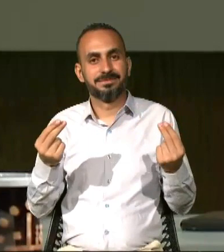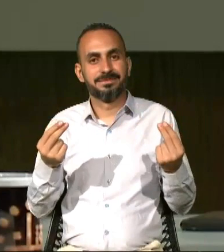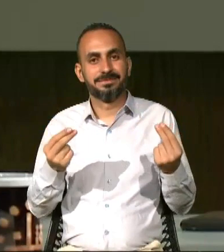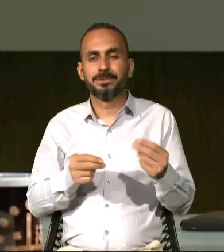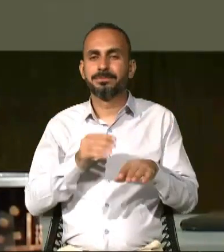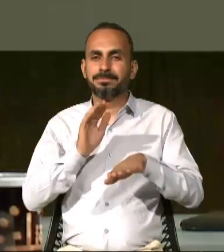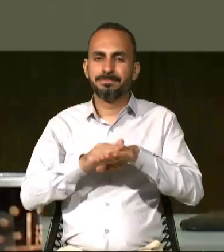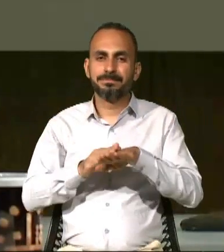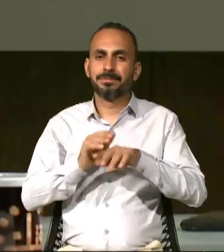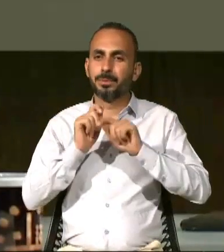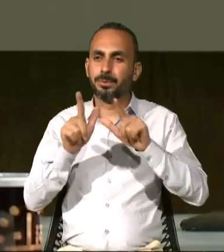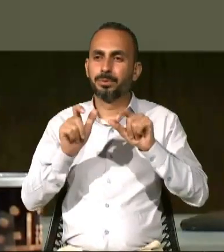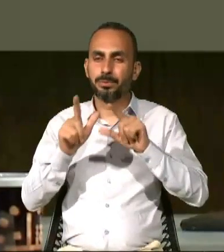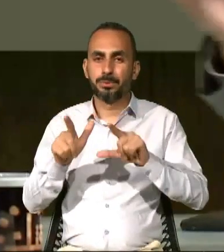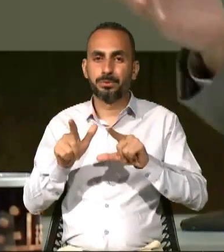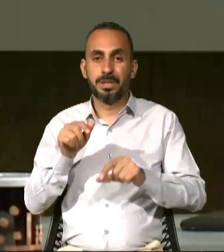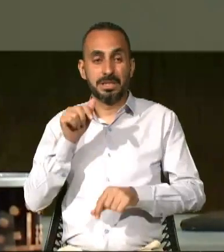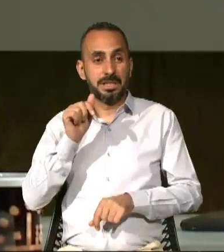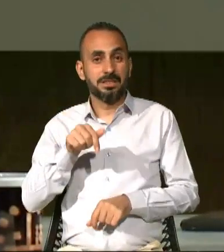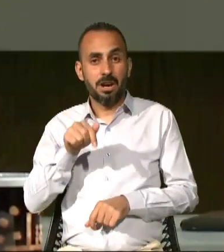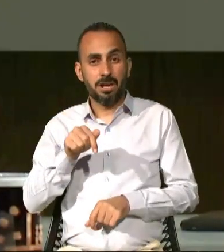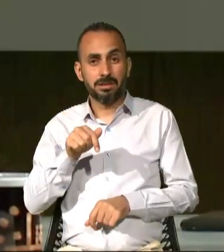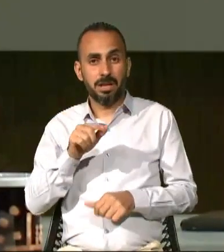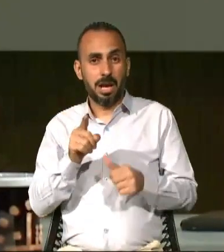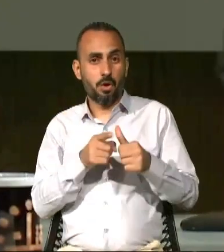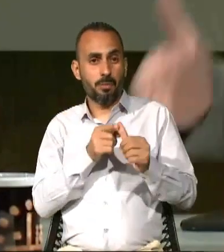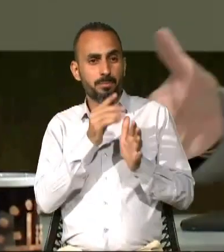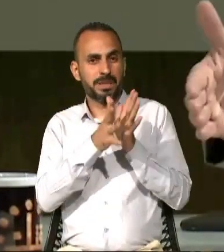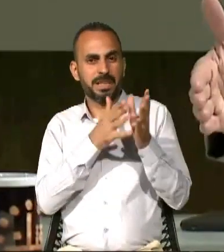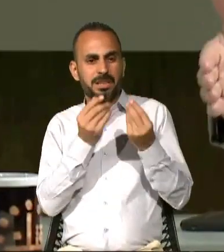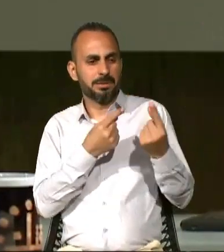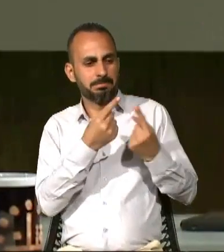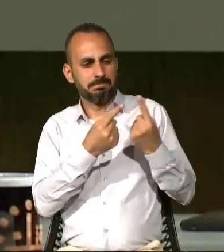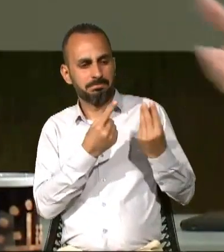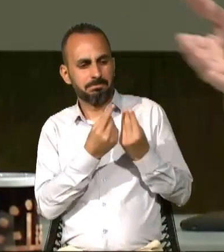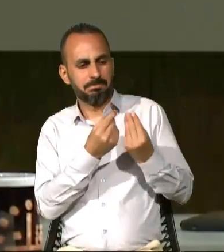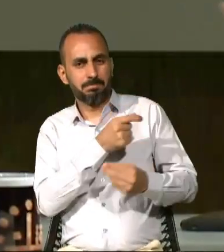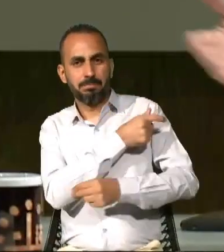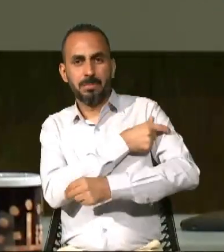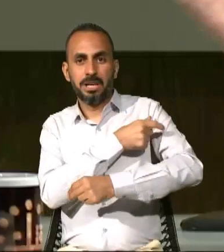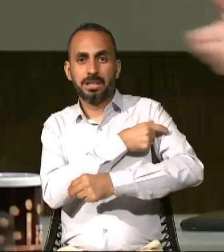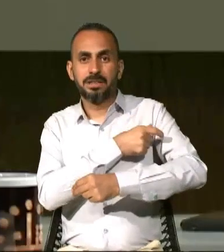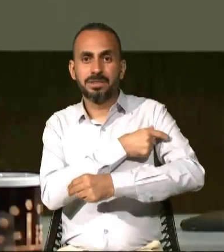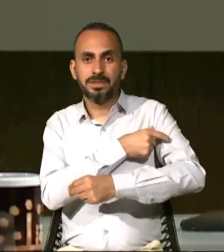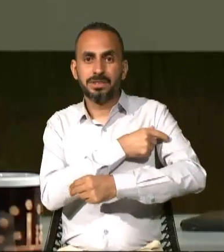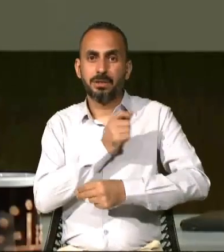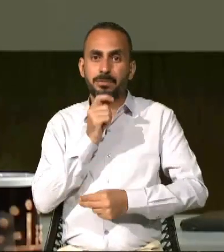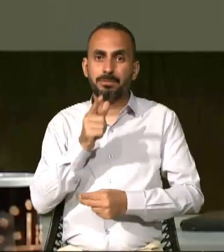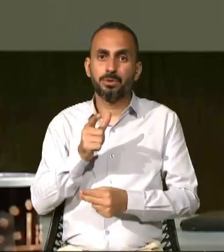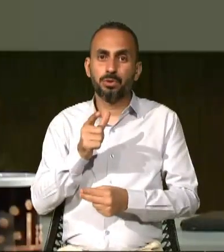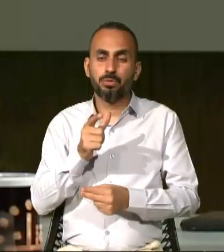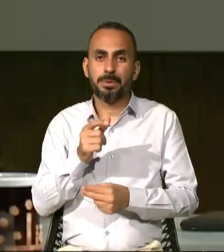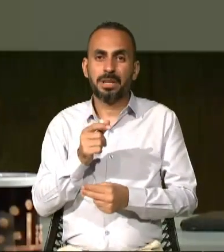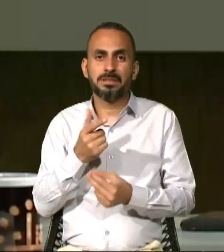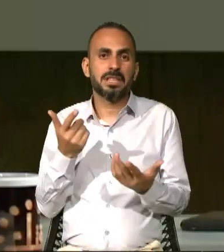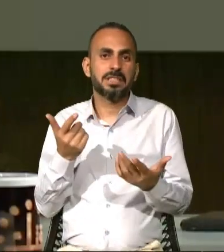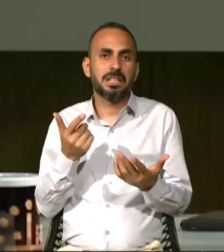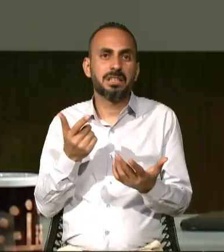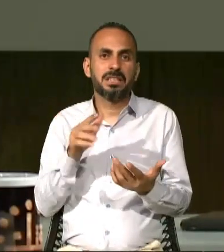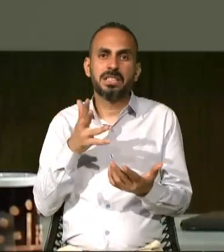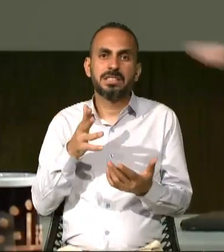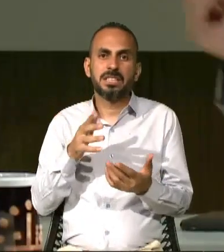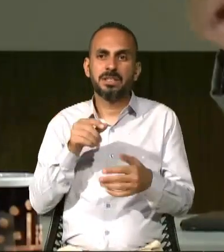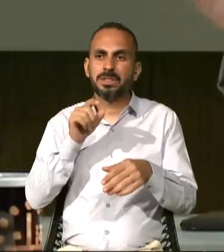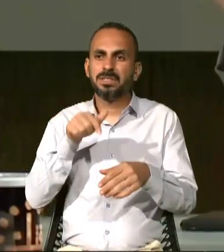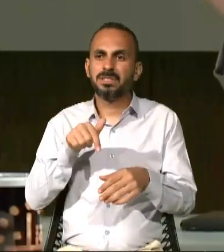مع الفريق انها كم حلقه عاملينها لغايه دلوقتي من ساعه ما بدانا التلفزيون، حوالي 1800 حاجات كده يعني. طبعا انا